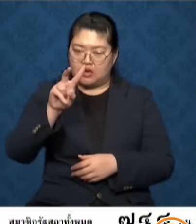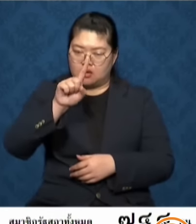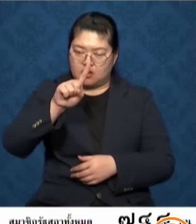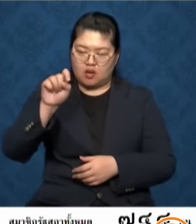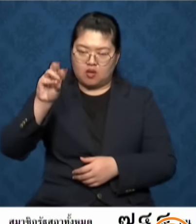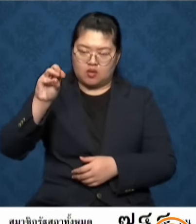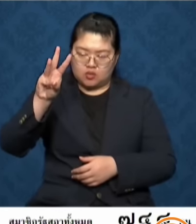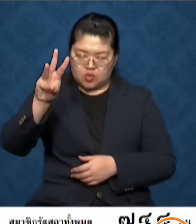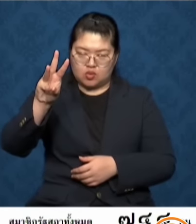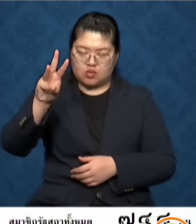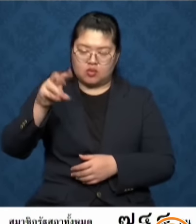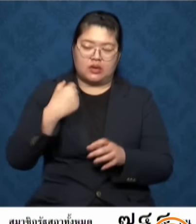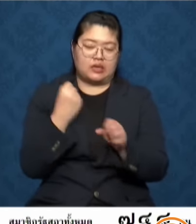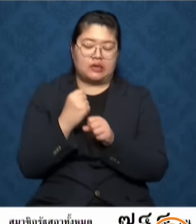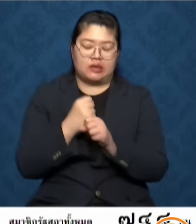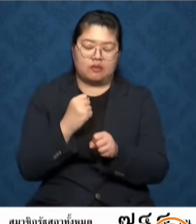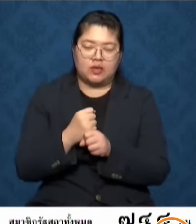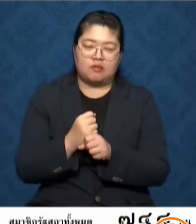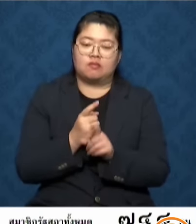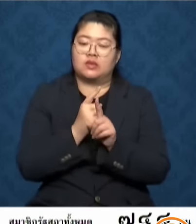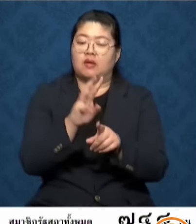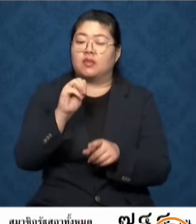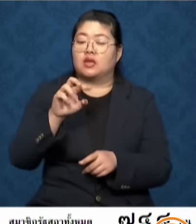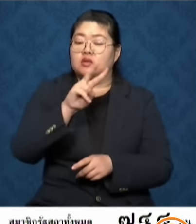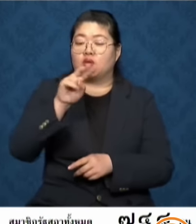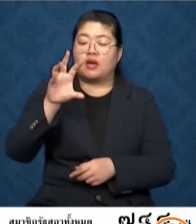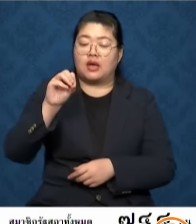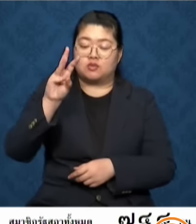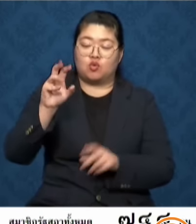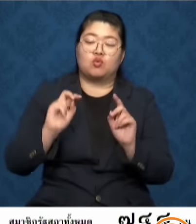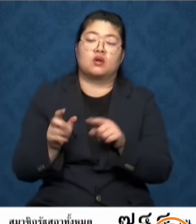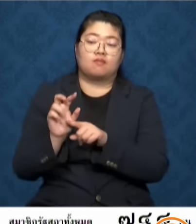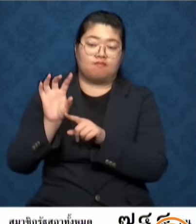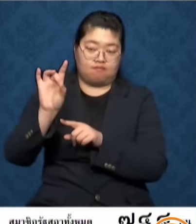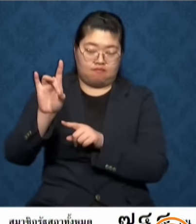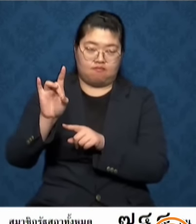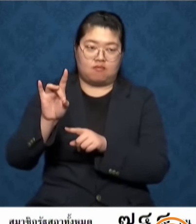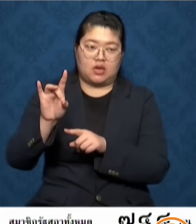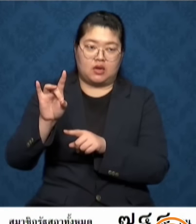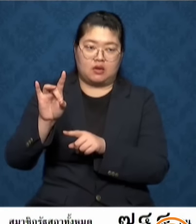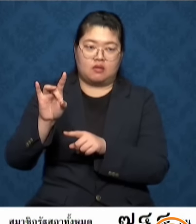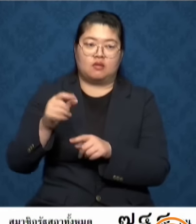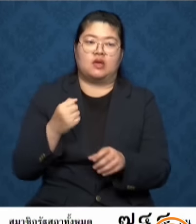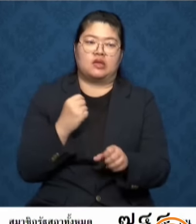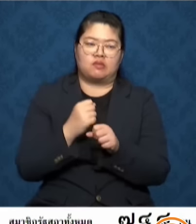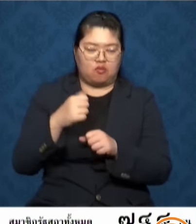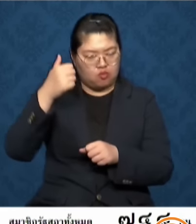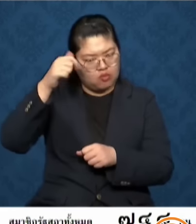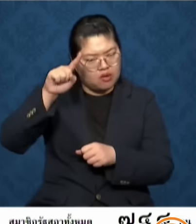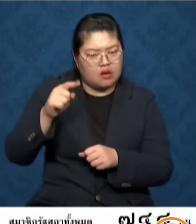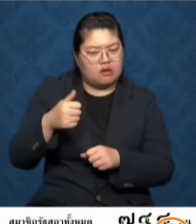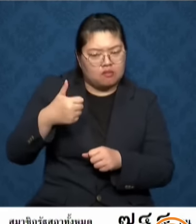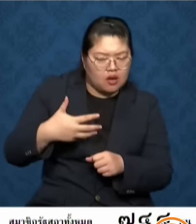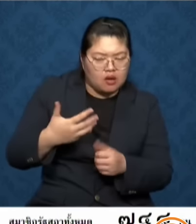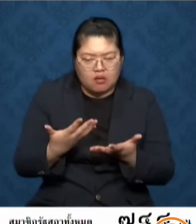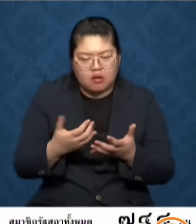กัคถามปชำติ ที่จะต้องเกิดข้อยแล้วตามมาตรราก of 256 or 18ไม่สามารถเกิดขึได้ใวัเดียวกันหรอถามพ้อมกได